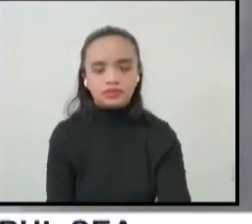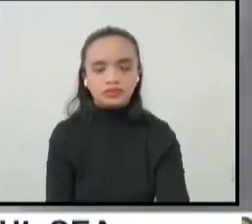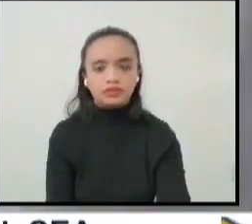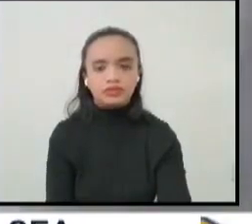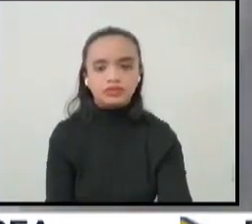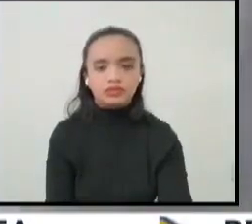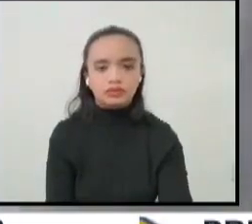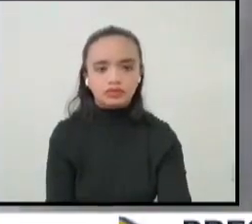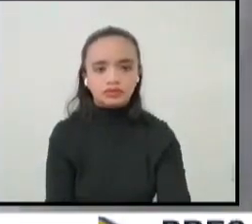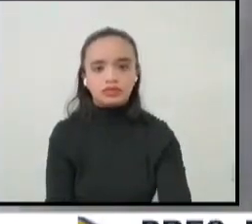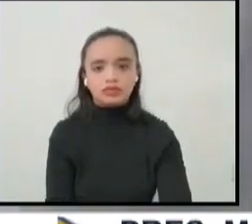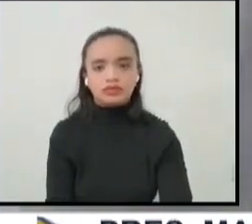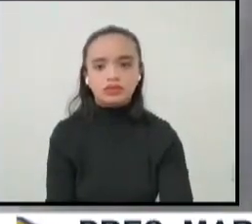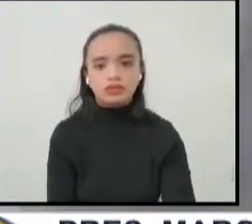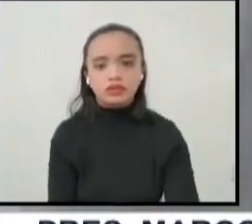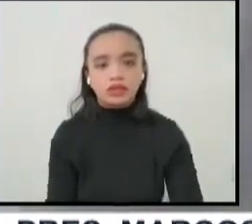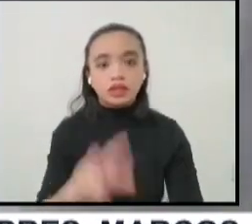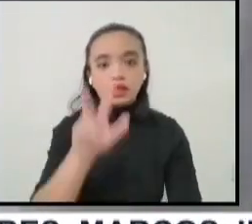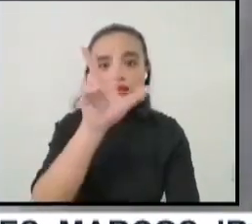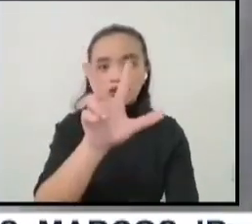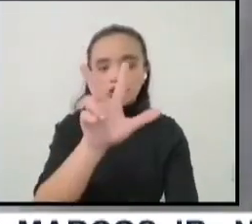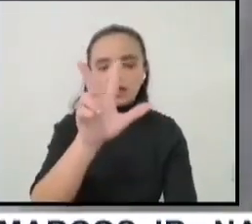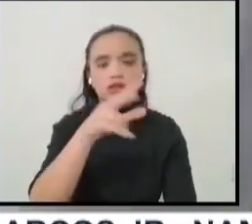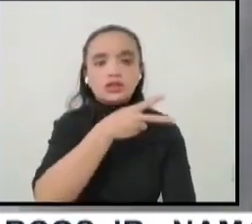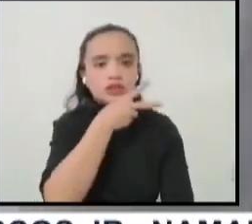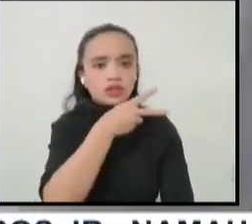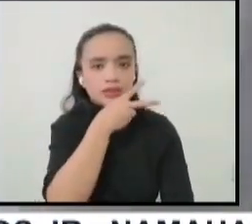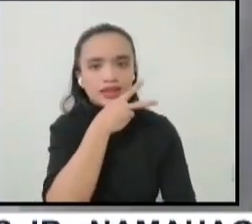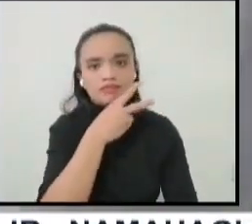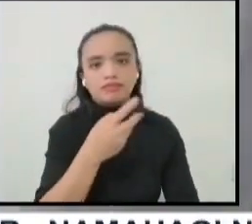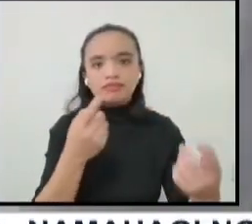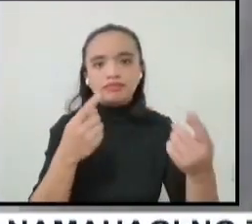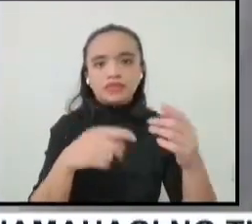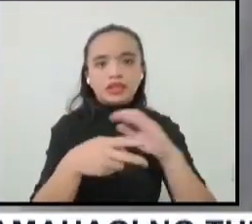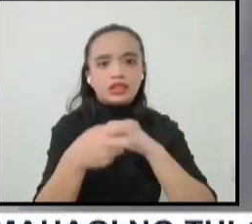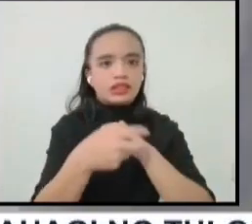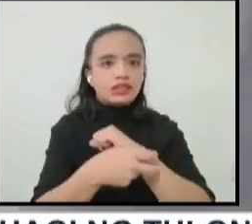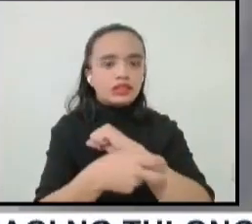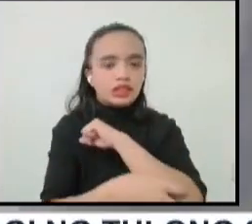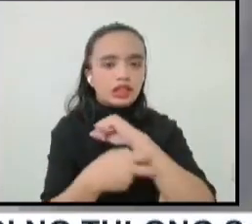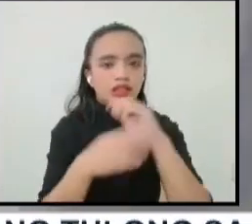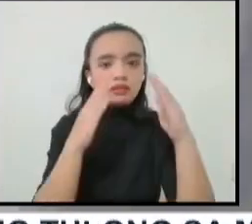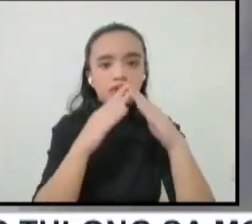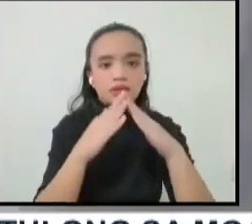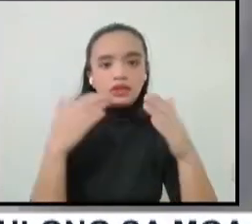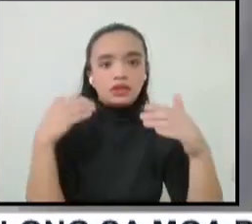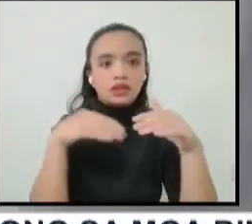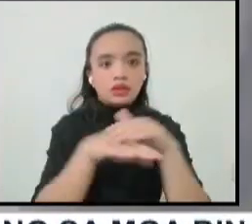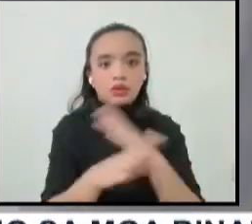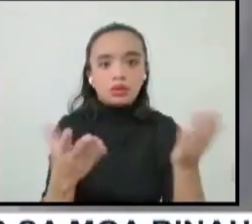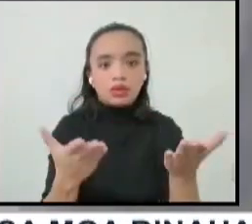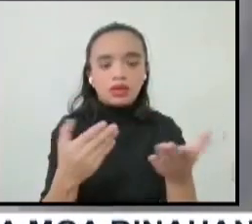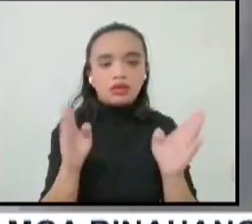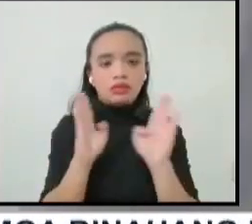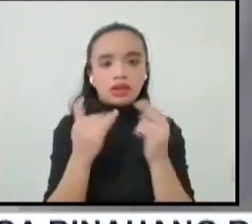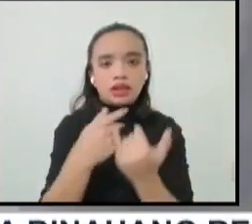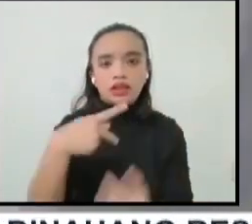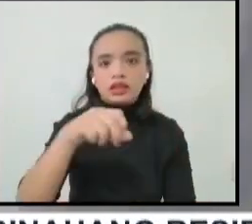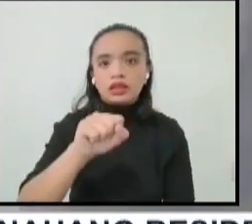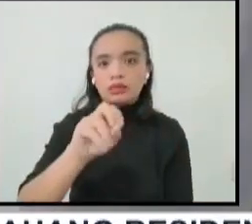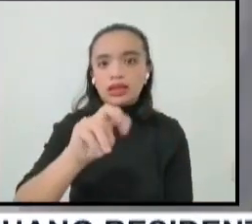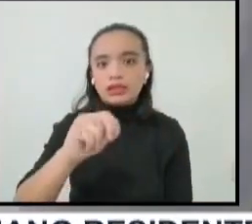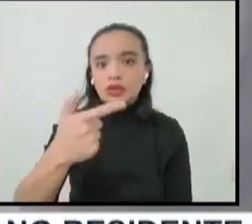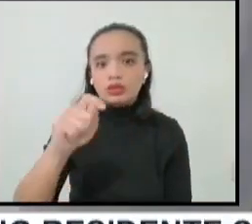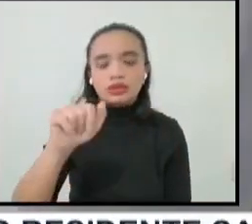Tatlong akyat bahay suspect arestado matapos manloob sa isang bahay sa Barangay Pasong Tamo sa Quezon City. Ang isa sa